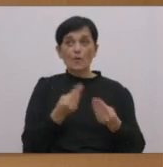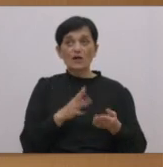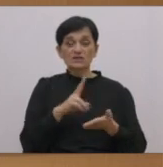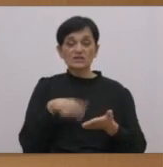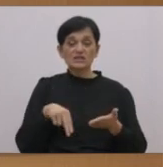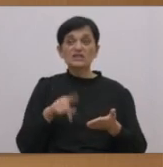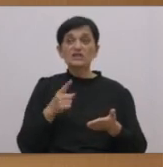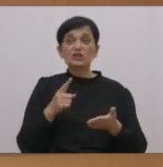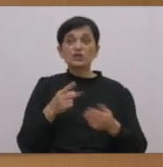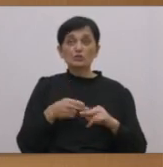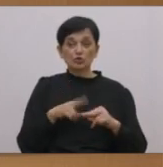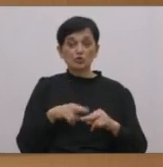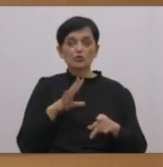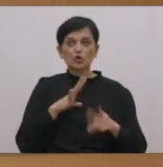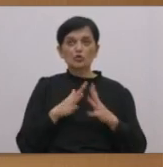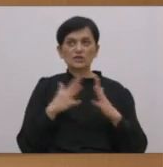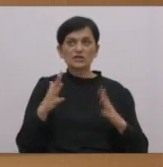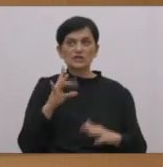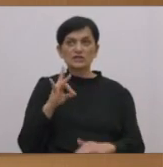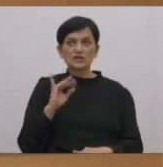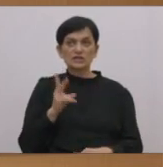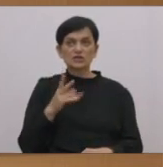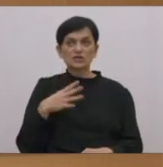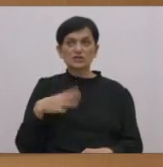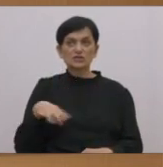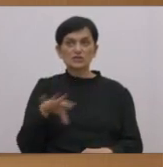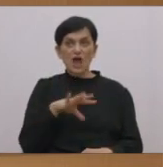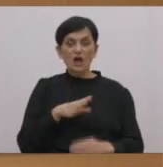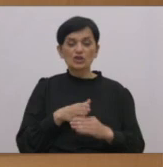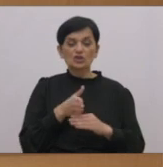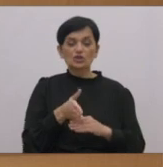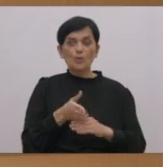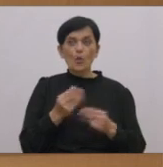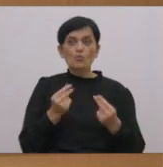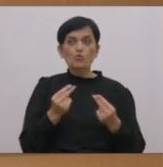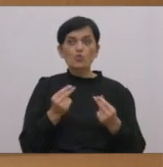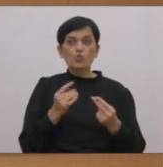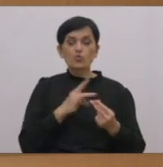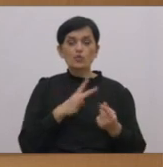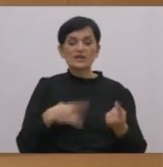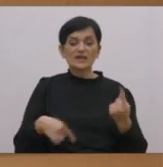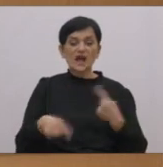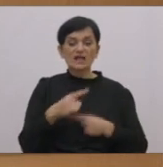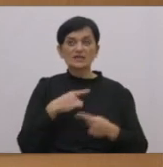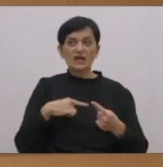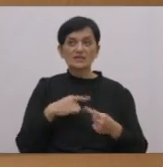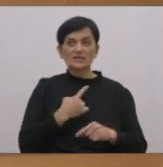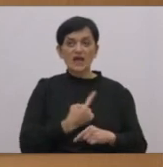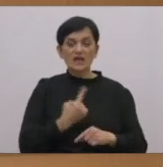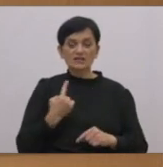ლიცენზიას? იმიტომ რომ იყო დიდი რისკი, რომ საქართველოში შემოსულიყო ფულის გათეთრების